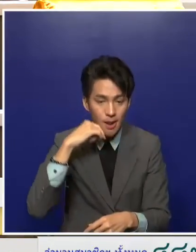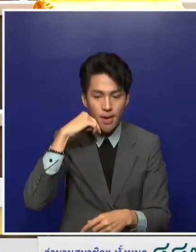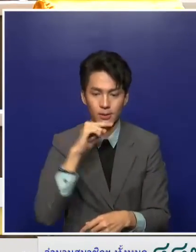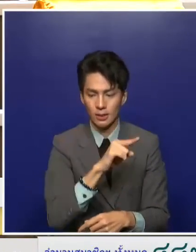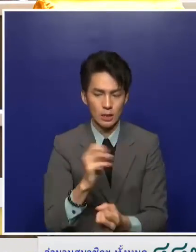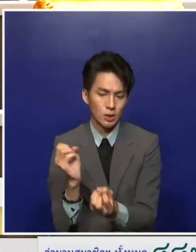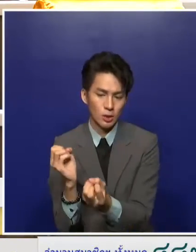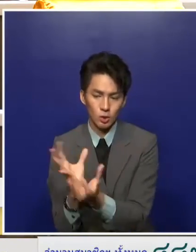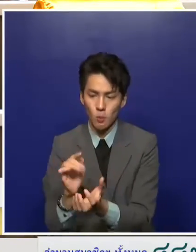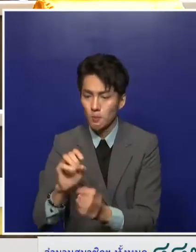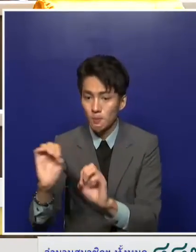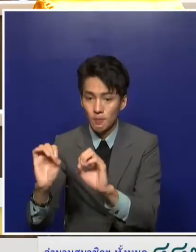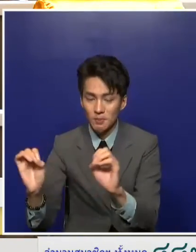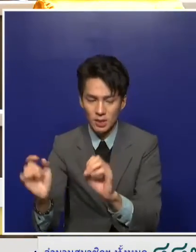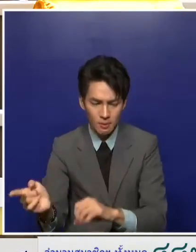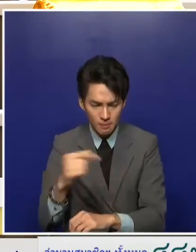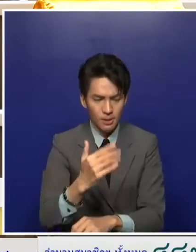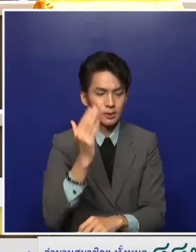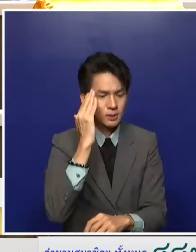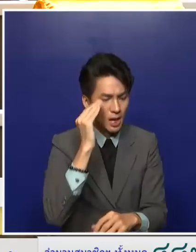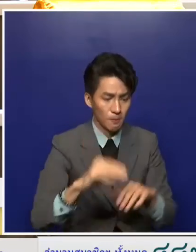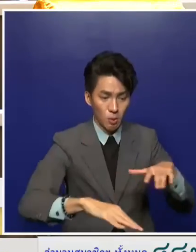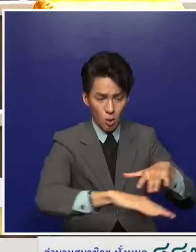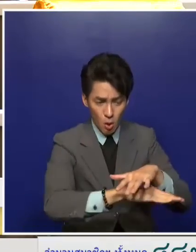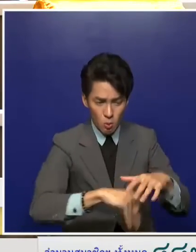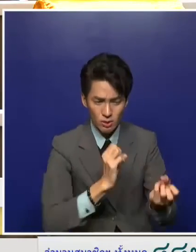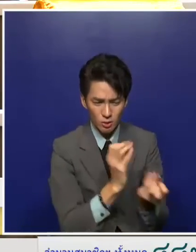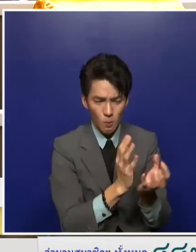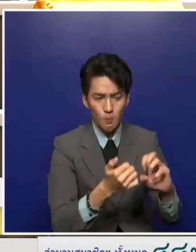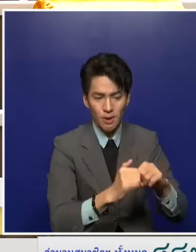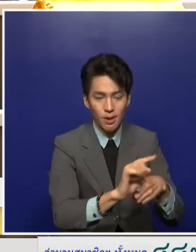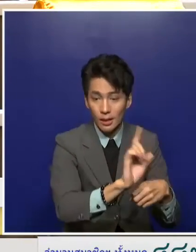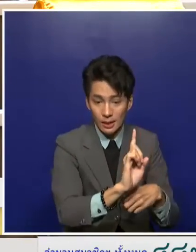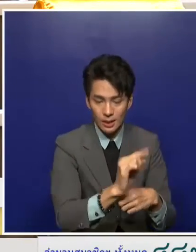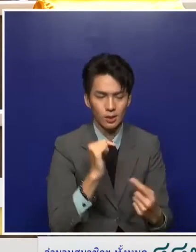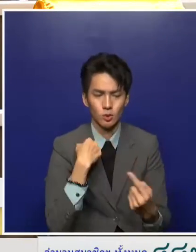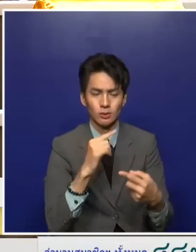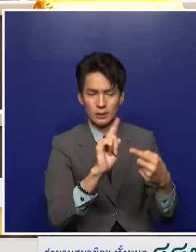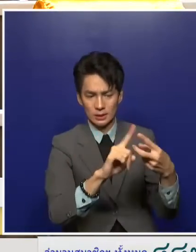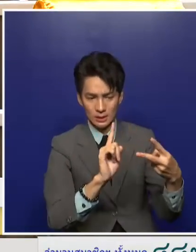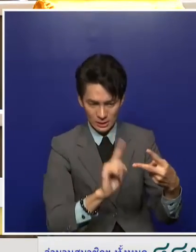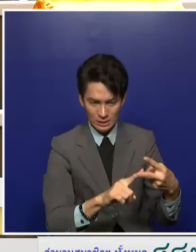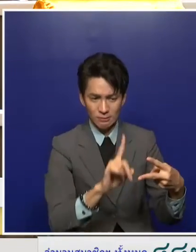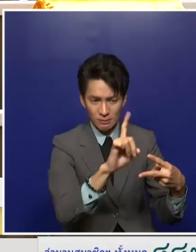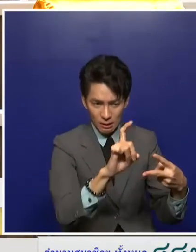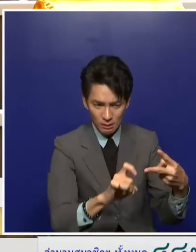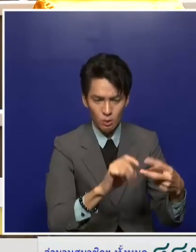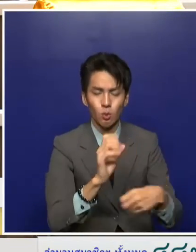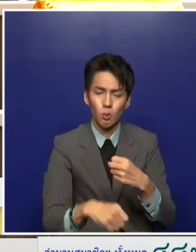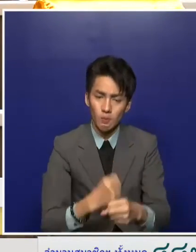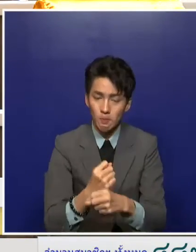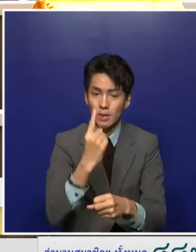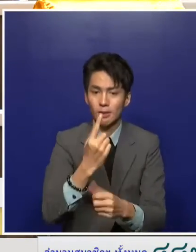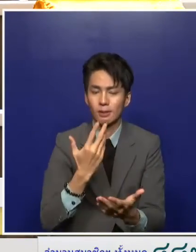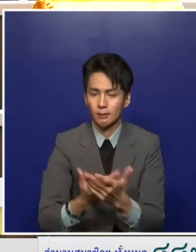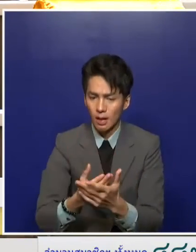จากลุ่มน้ำต่อตื่นมารับทราบข้อมูลผลกระทบที่เกิดขึ้นว่าทั้งสองกรณีเกิดความเสียหายต่อปีเป็นจำนวนเงินเท่าไหร่